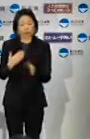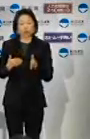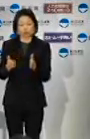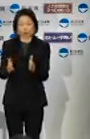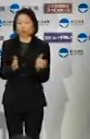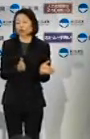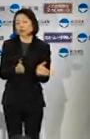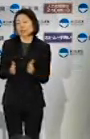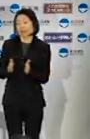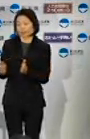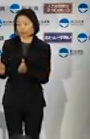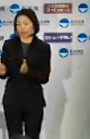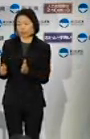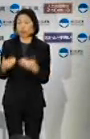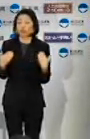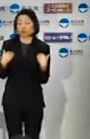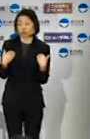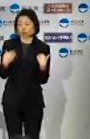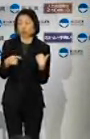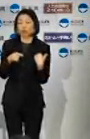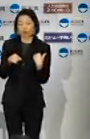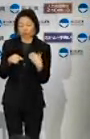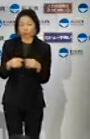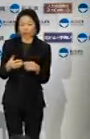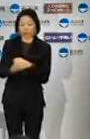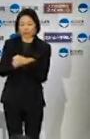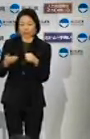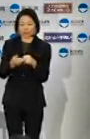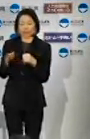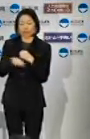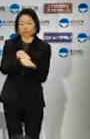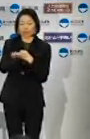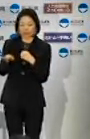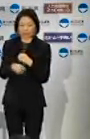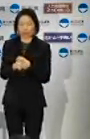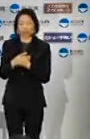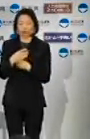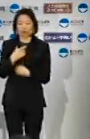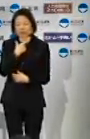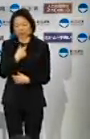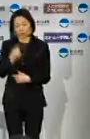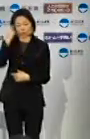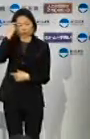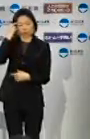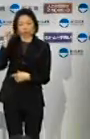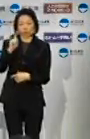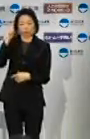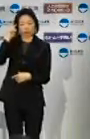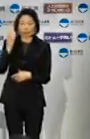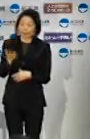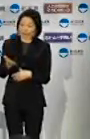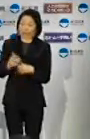で、これも悲願、都民の悲願だとは思うんですけれども、そこの部分で。